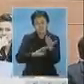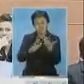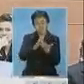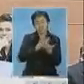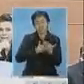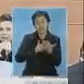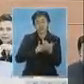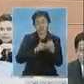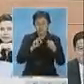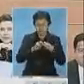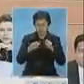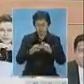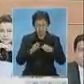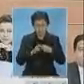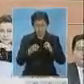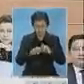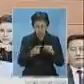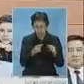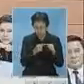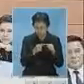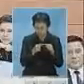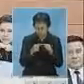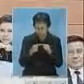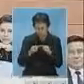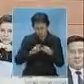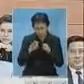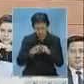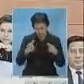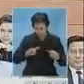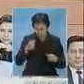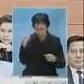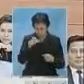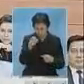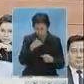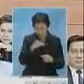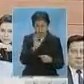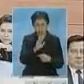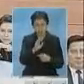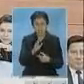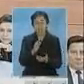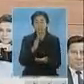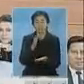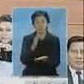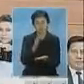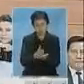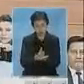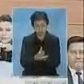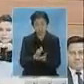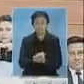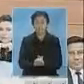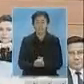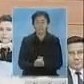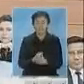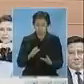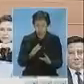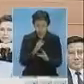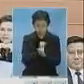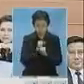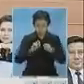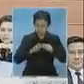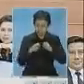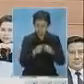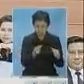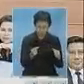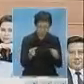ให้สถานการณ์เป็นแบบนี้ไม่ได้อีกต่อไปบ้านเมืองนี้ต้องมีข้อยุติของความ